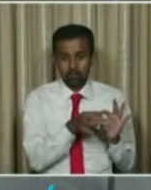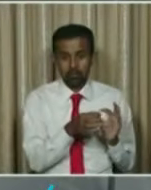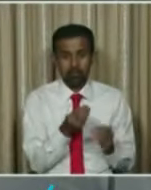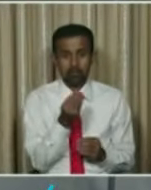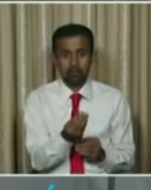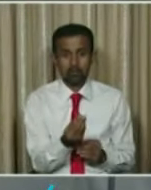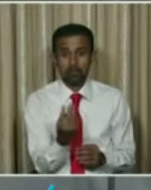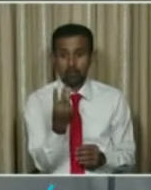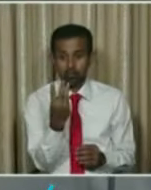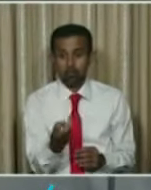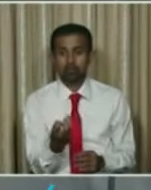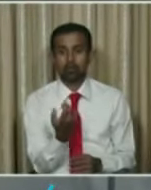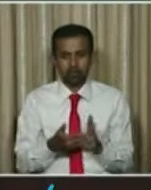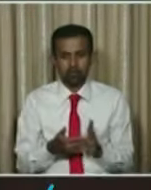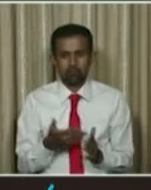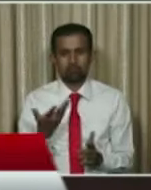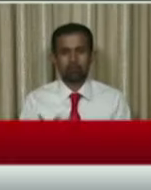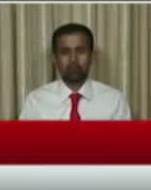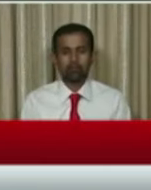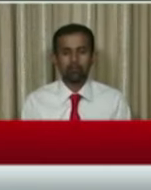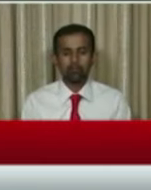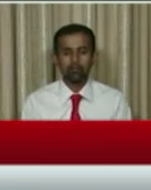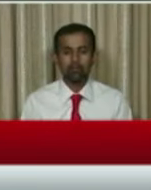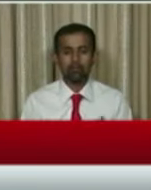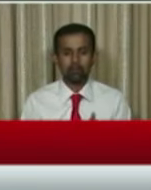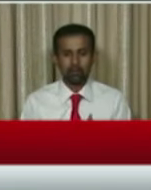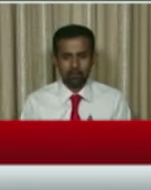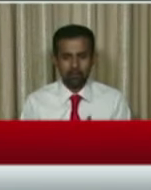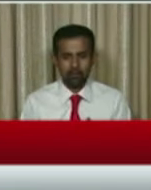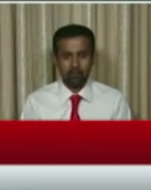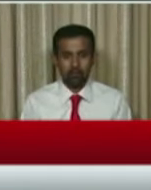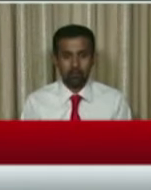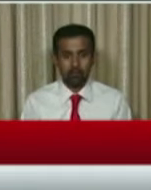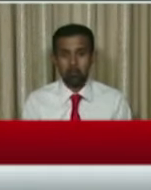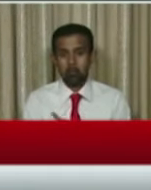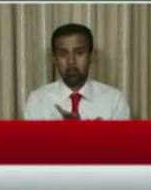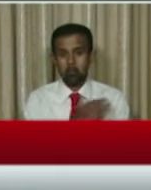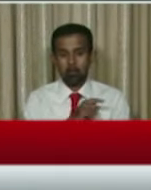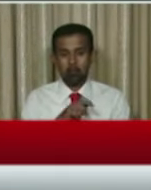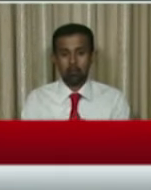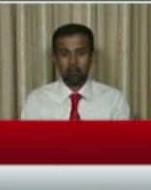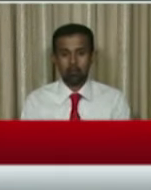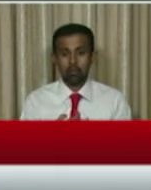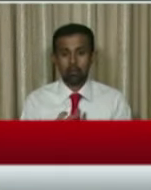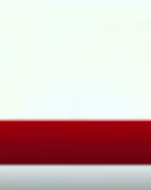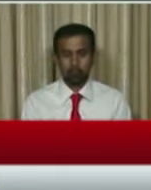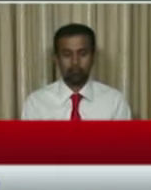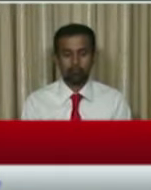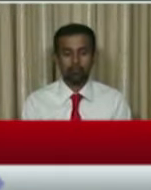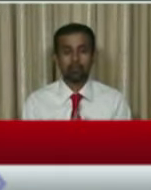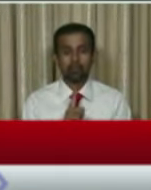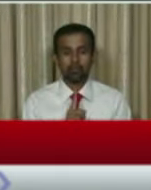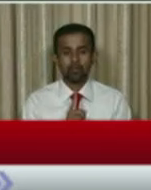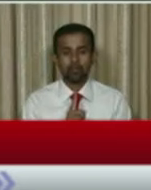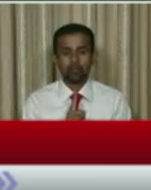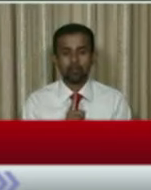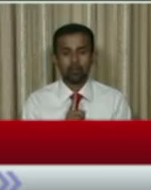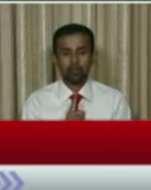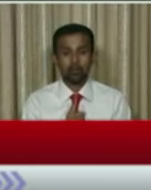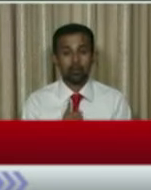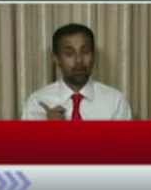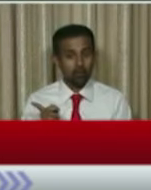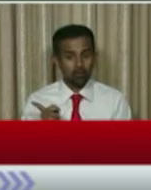රුපියල් 3000ක් වැනි මුදලක් අය කරනවා. ඒ අපහසුතාවයට පත්වීම නිසාම පසුගිය කාලේ අපි ප්‍රතිපත්ති තීන්දුව දෙකක් ගත්තා. අපි ගත්තේ